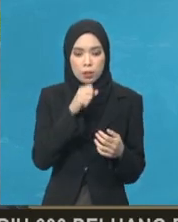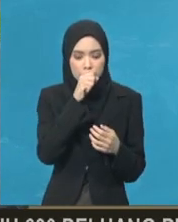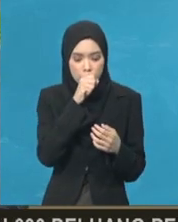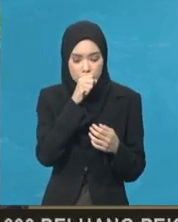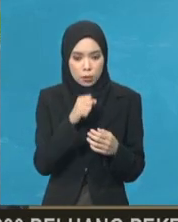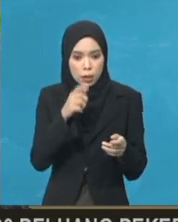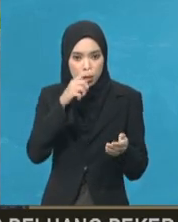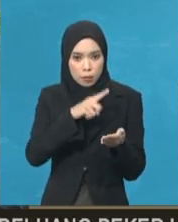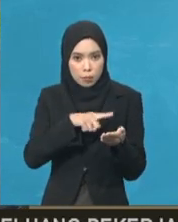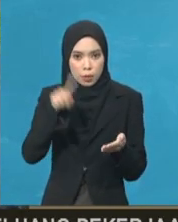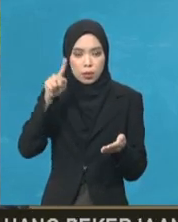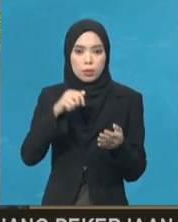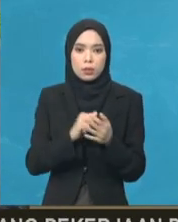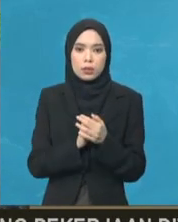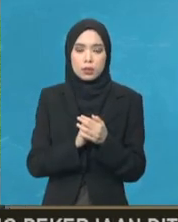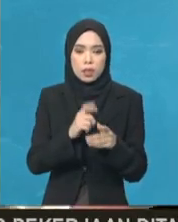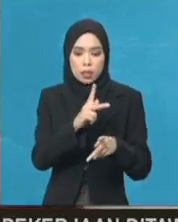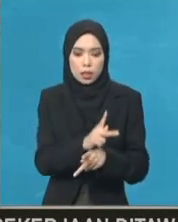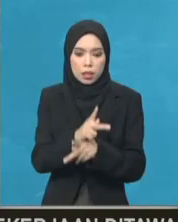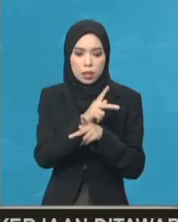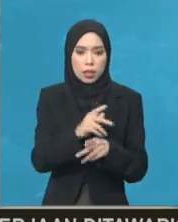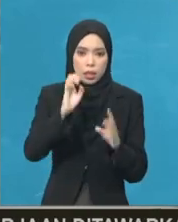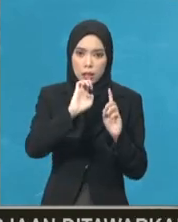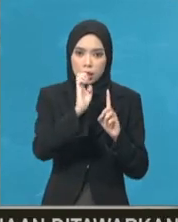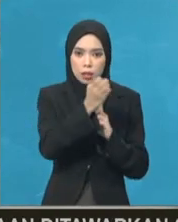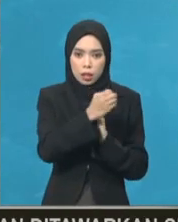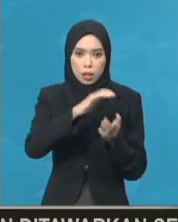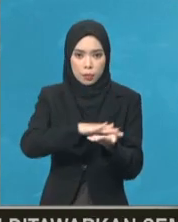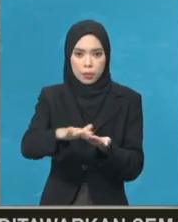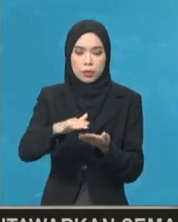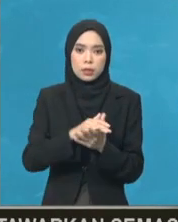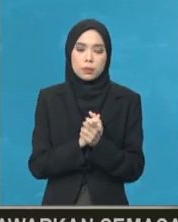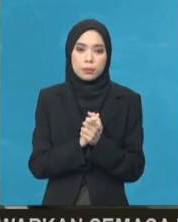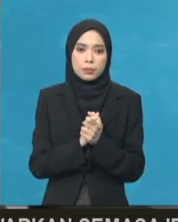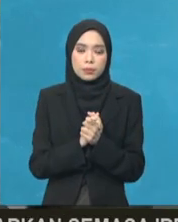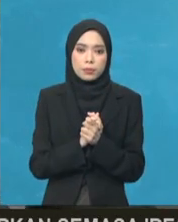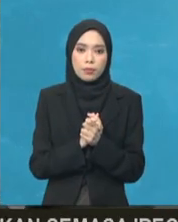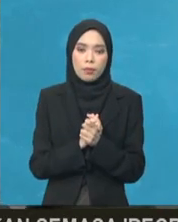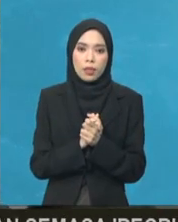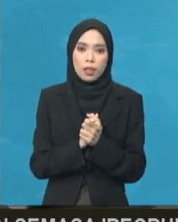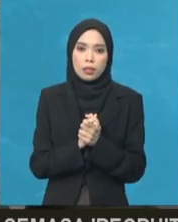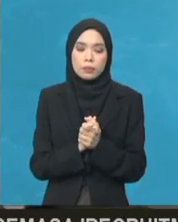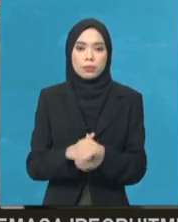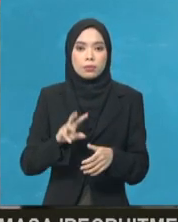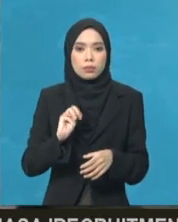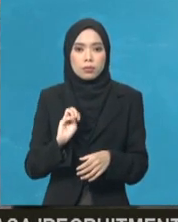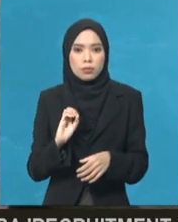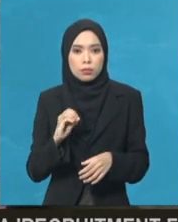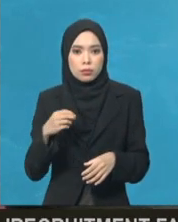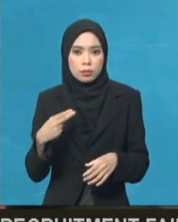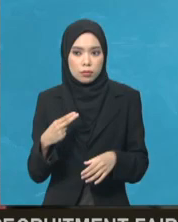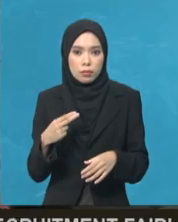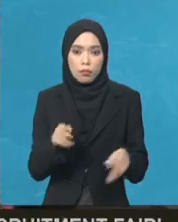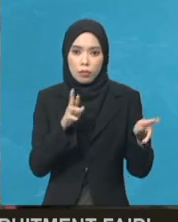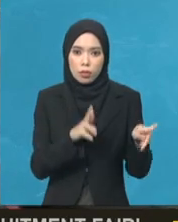mematikan alam persekitaran adalah bersih semoga upacara perhimpunan itu nanti Kementerian rata menyediakan